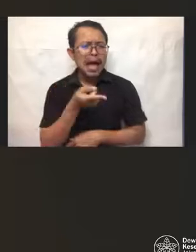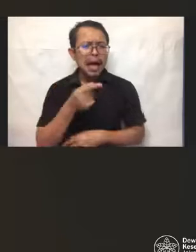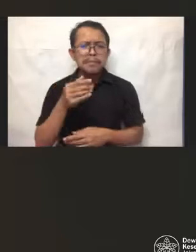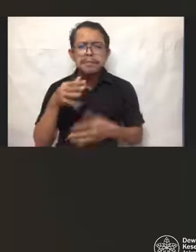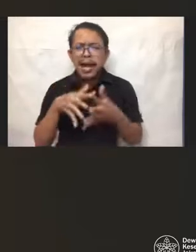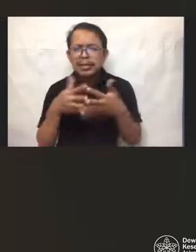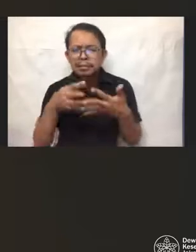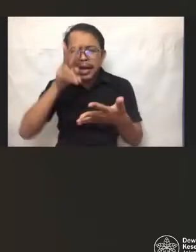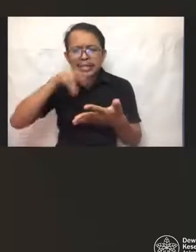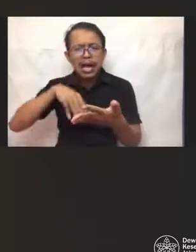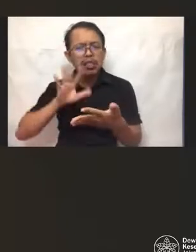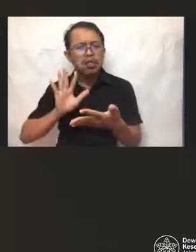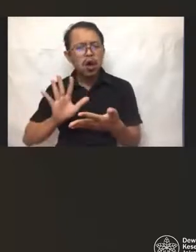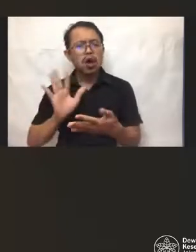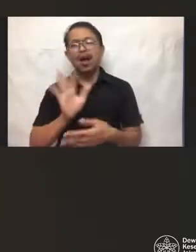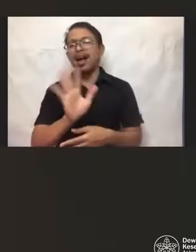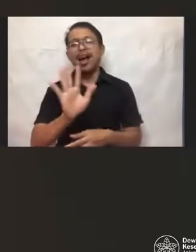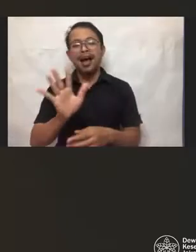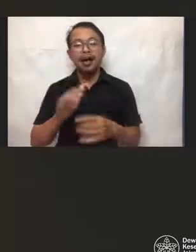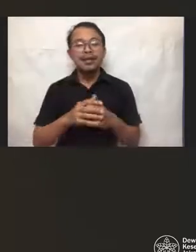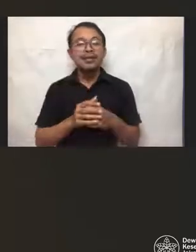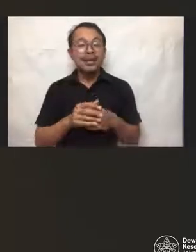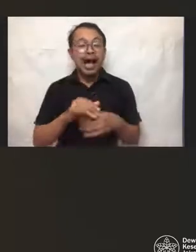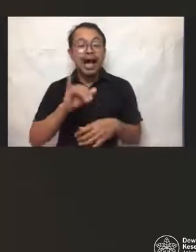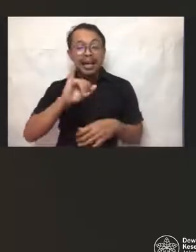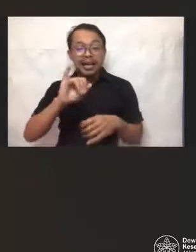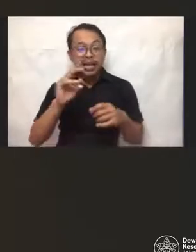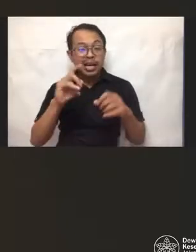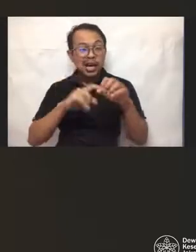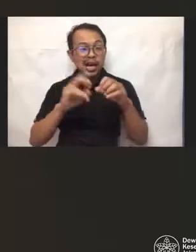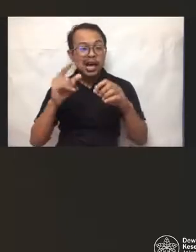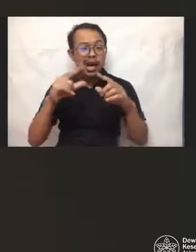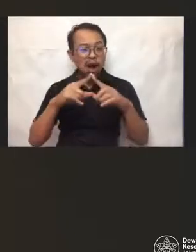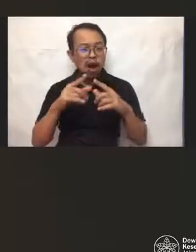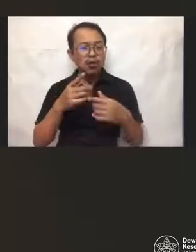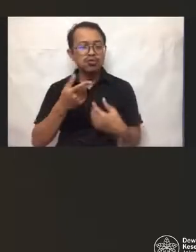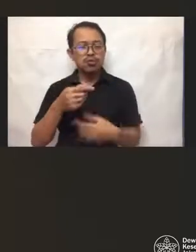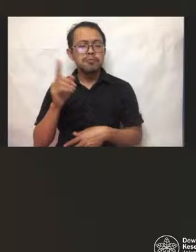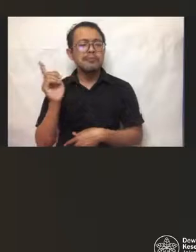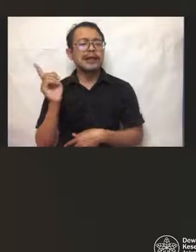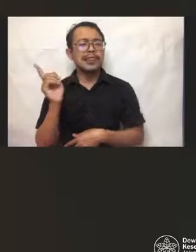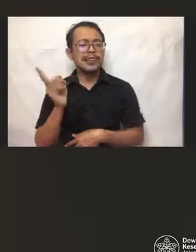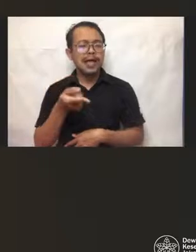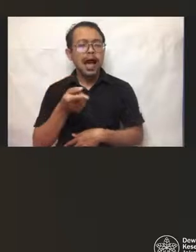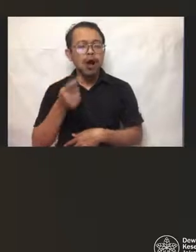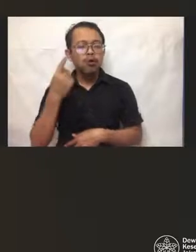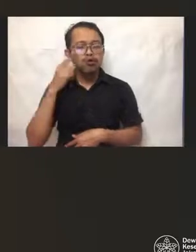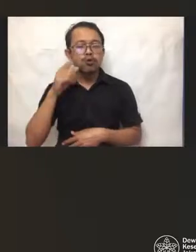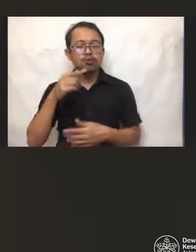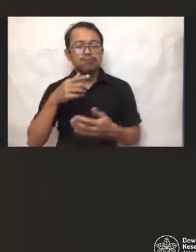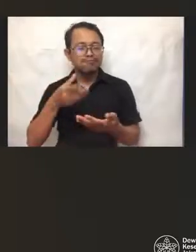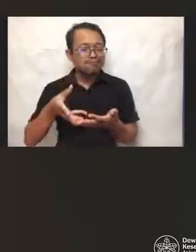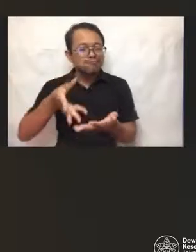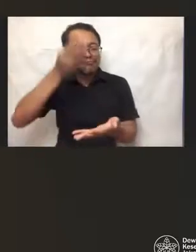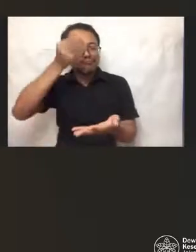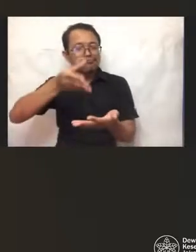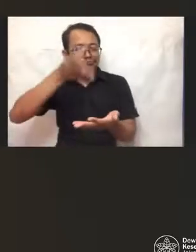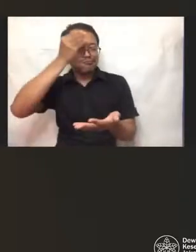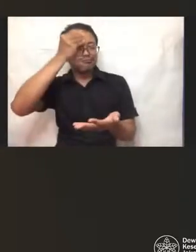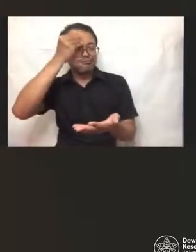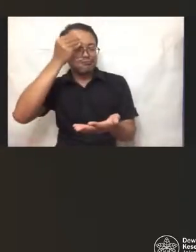dari itu. Bahwa kalimat Iqra dalam Al-Quran itu memerintahkan untuk penguatan literasi. Agar